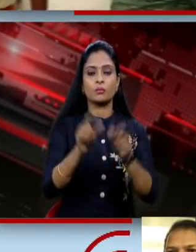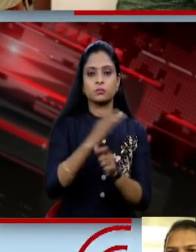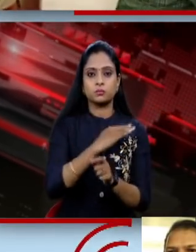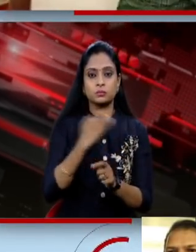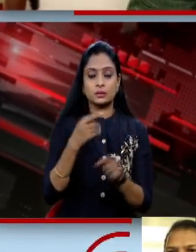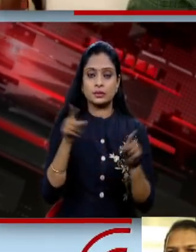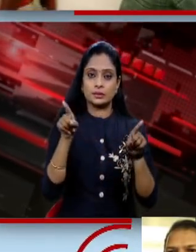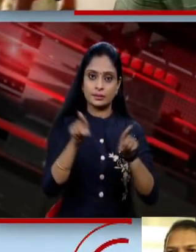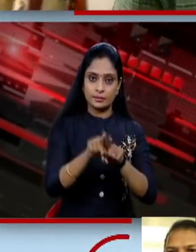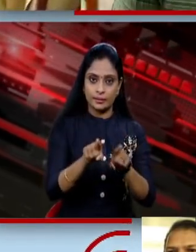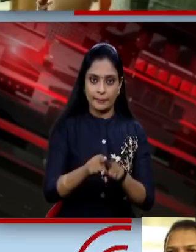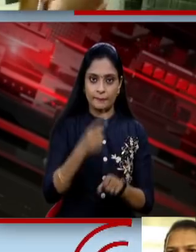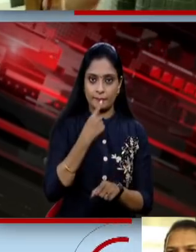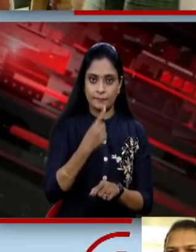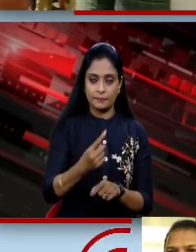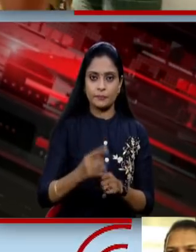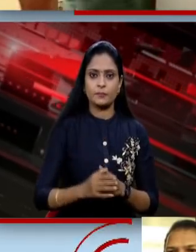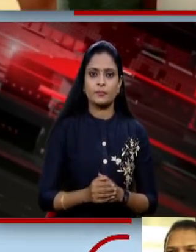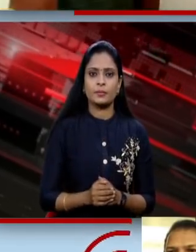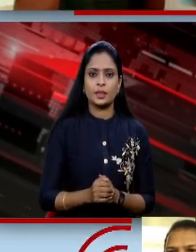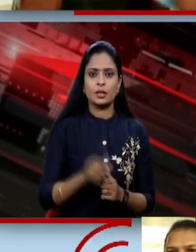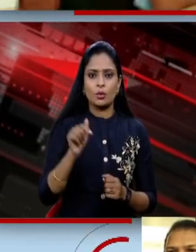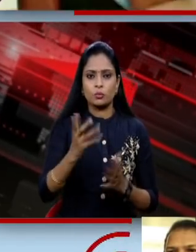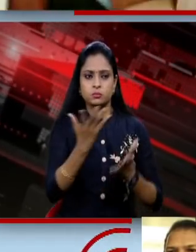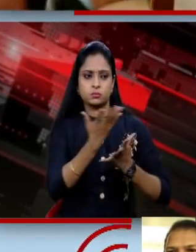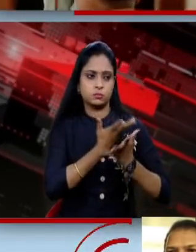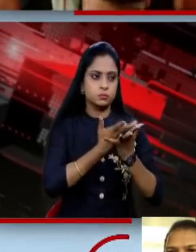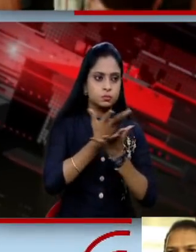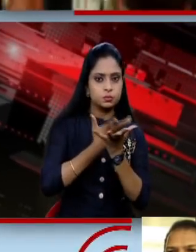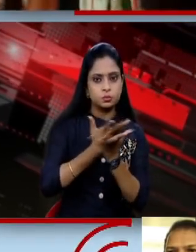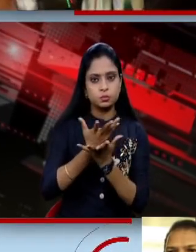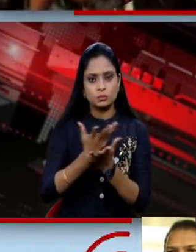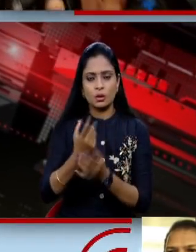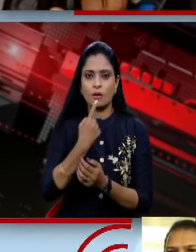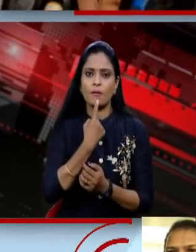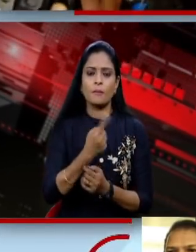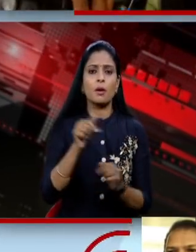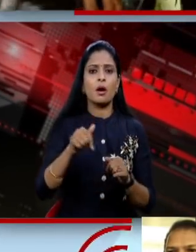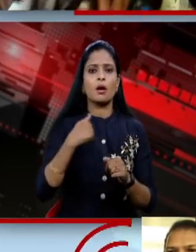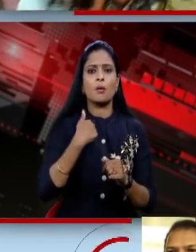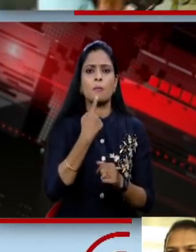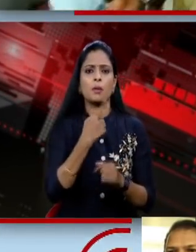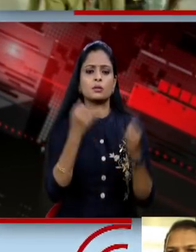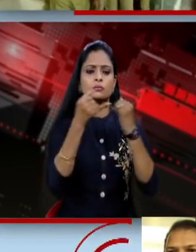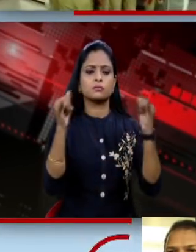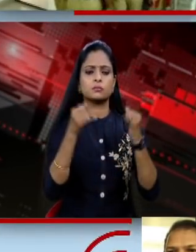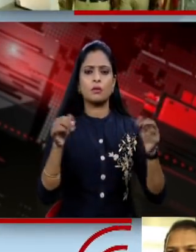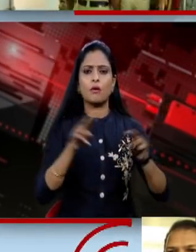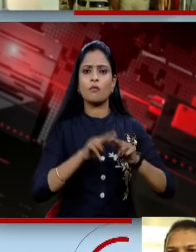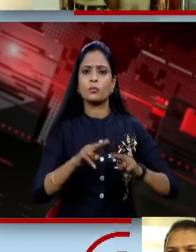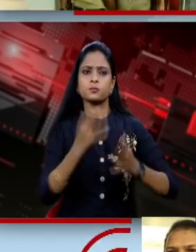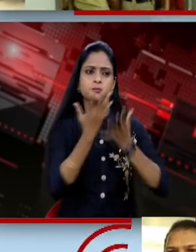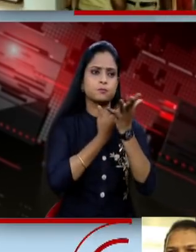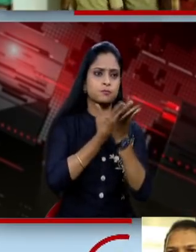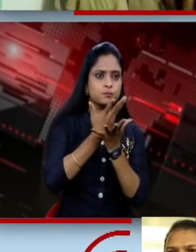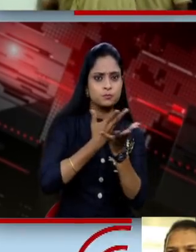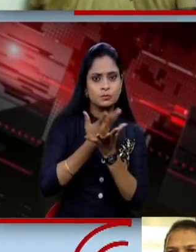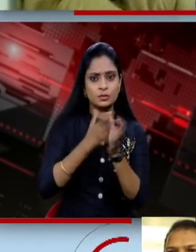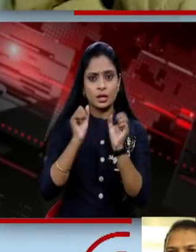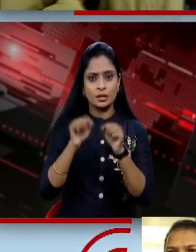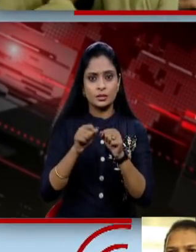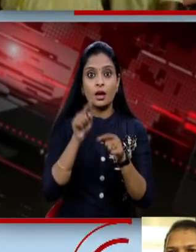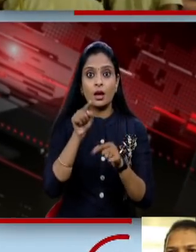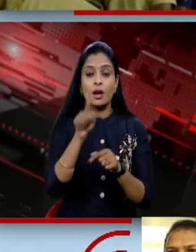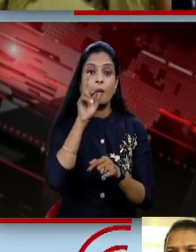ഇന്ന് പറഞ്ഞത് പോലെ ഇദ്ദേഹം അവിടെ ഇതൊക്കെ ചർച്ച നടത്തി. ഞാൻ ഈ പറഞ്ഞ വാചകങ്ങളൊക്കെ അവിടെ ചർച്ച നടത്തിയതാണ്. അതാണ് പറഞ്ഞത് ഗ്രൂപ്പിലിട്ട്